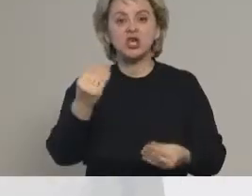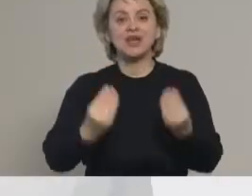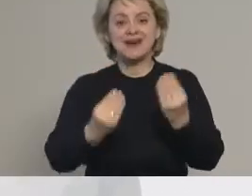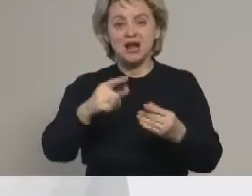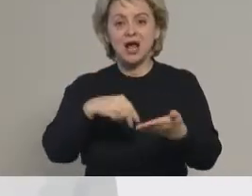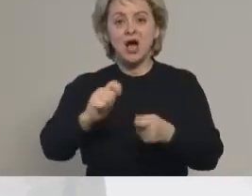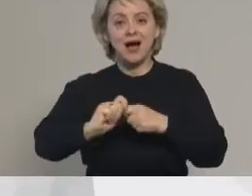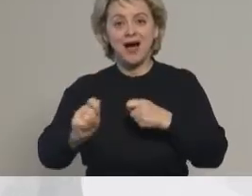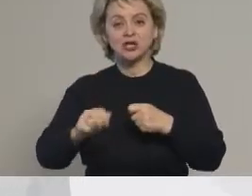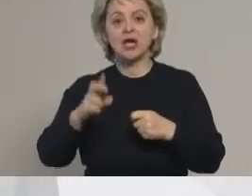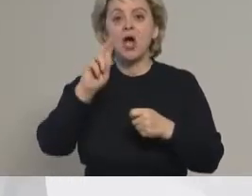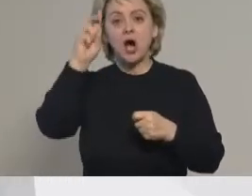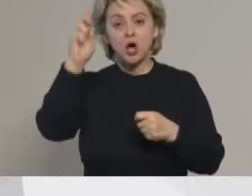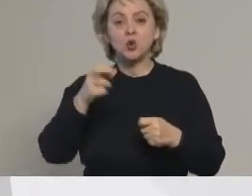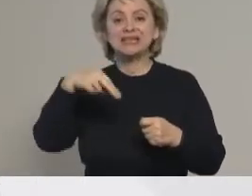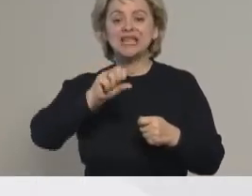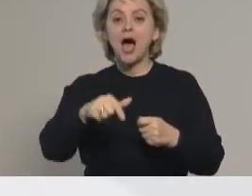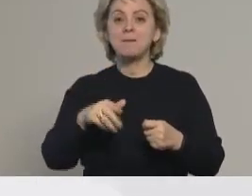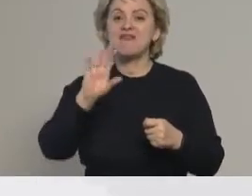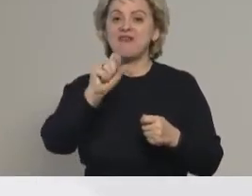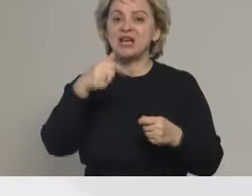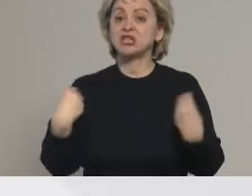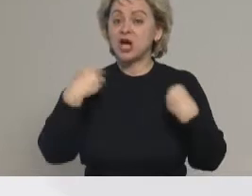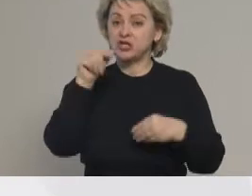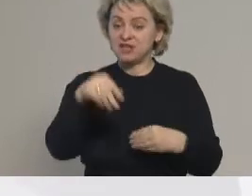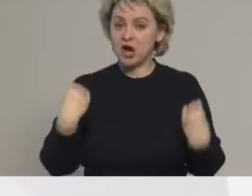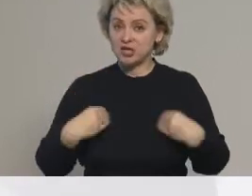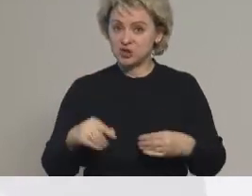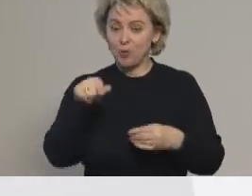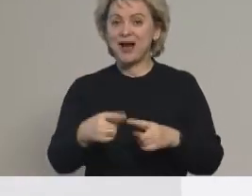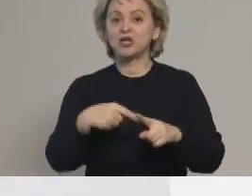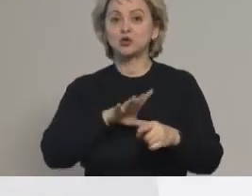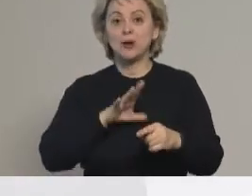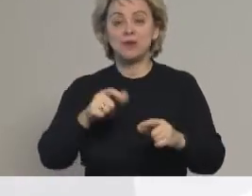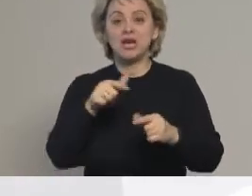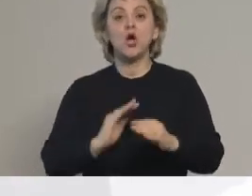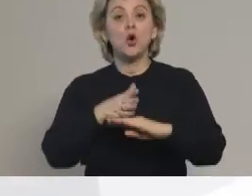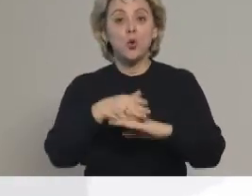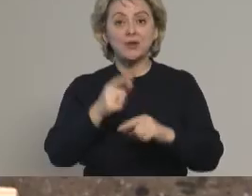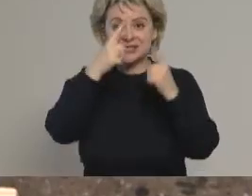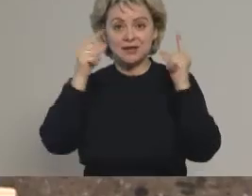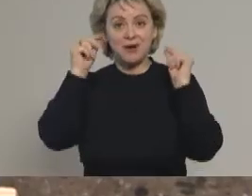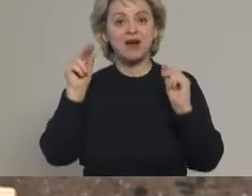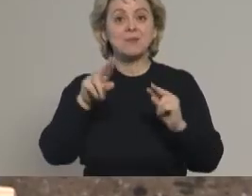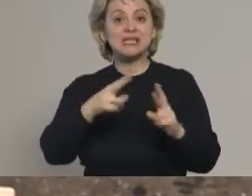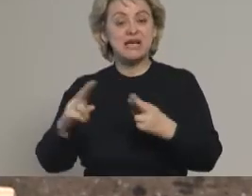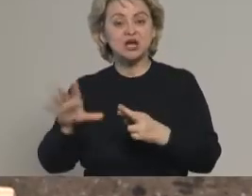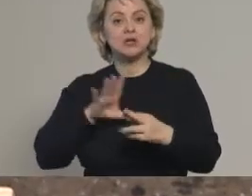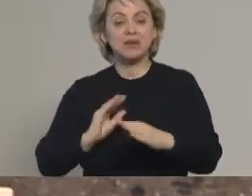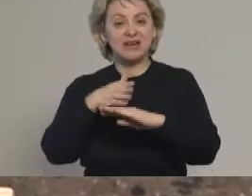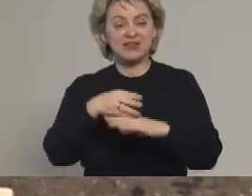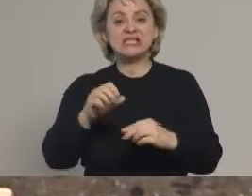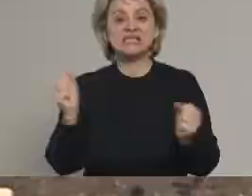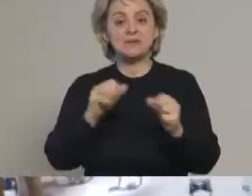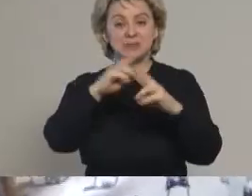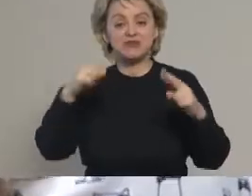карты. Король, дама и валет, одеты именно в те же костюмы, в которые гости бала маскарада в Зимнем дворце. Мы постоянно говорим о